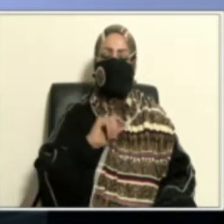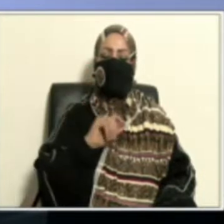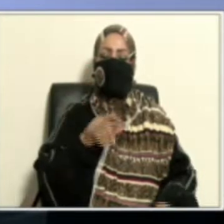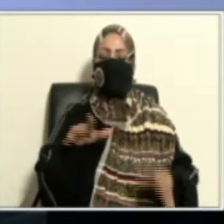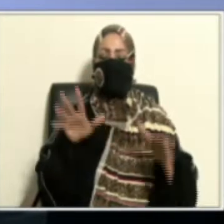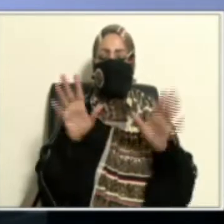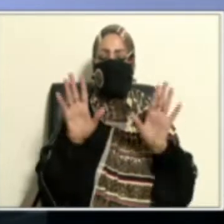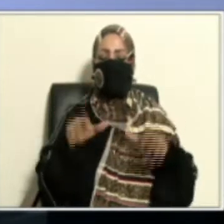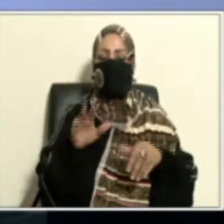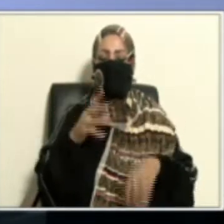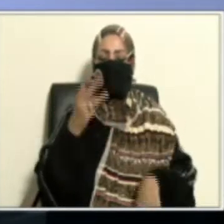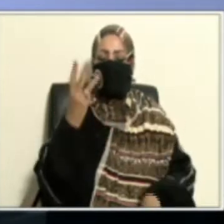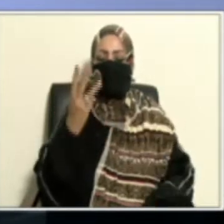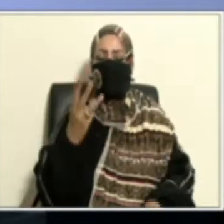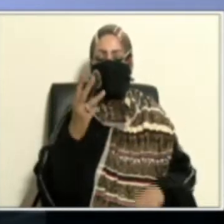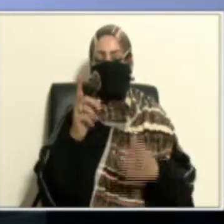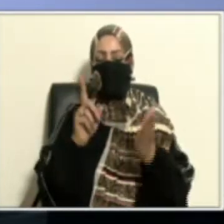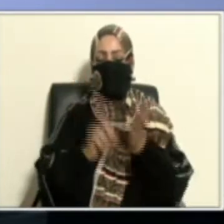واضح